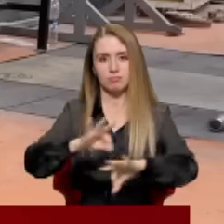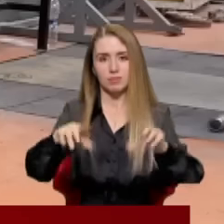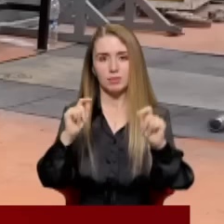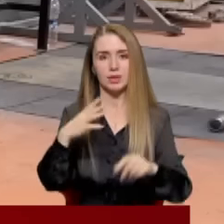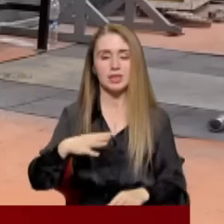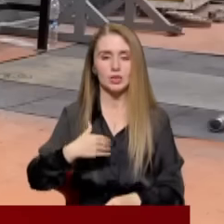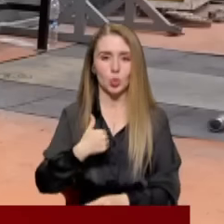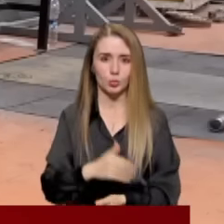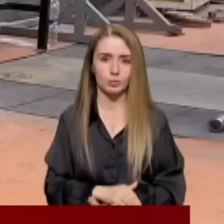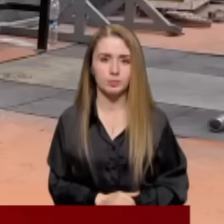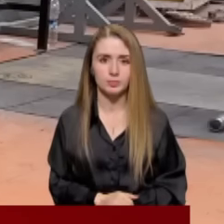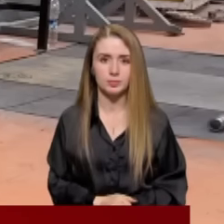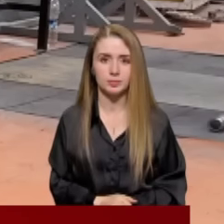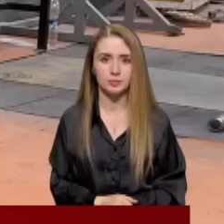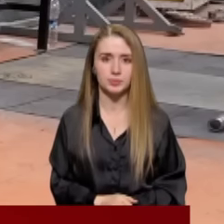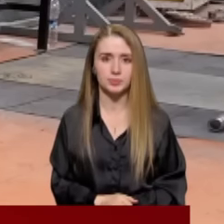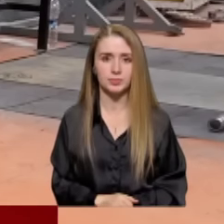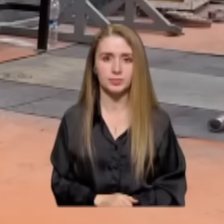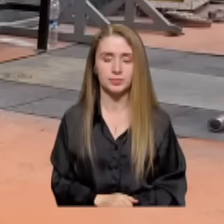okutabilmek.